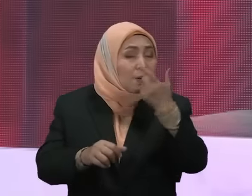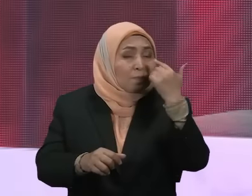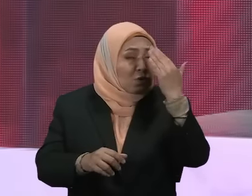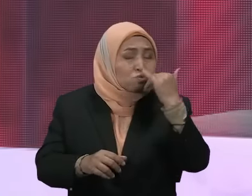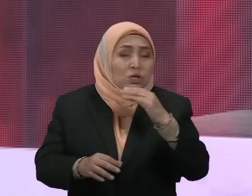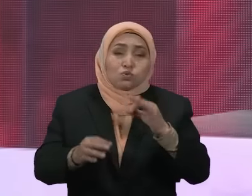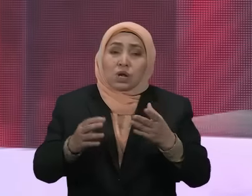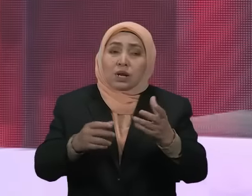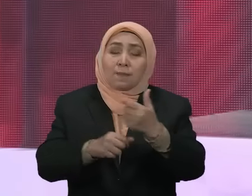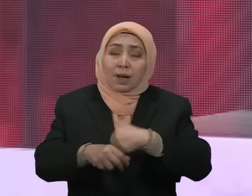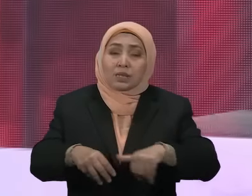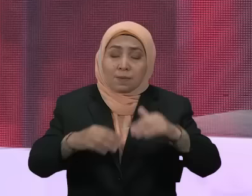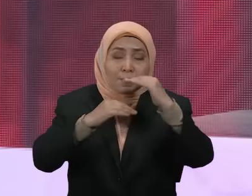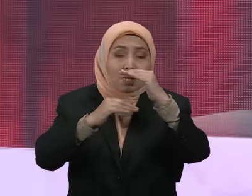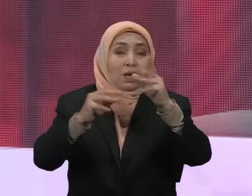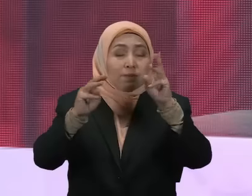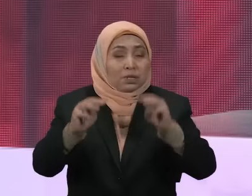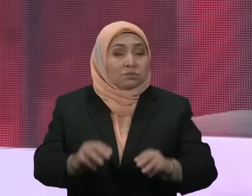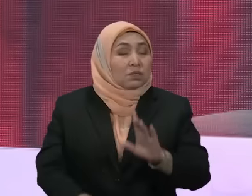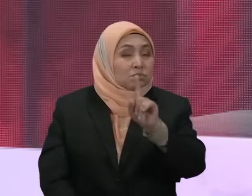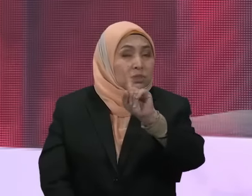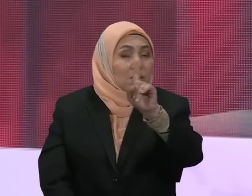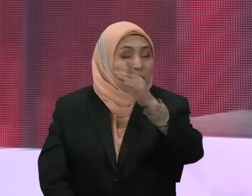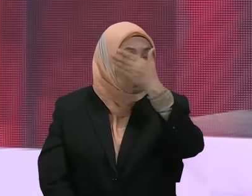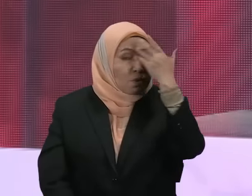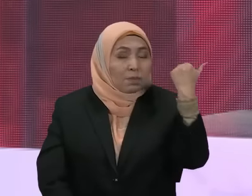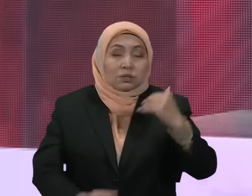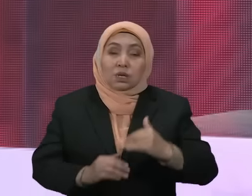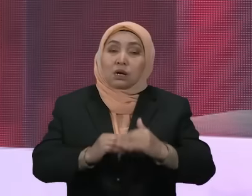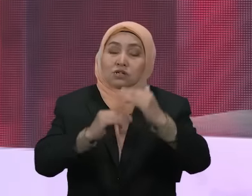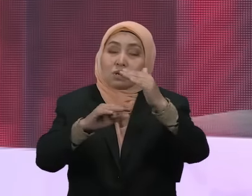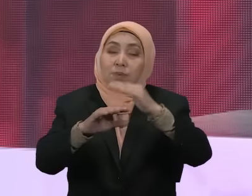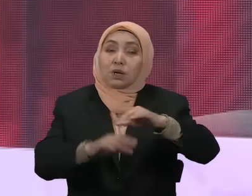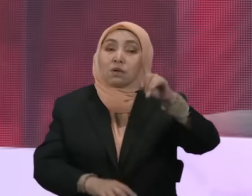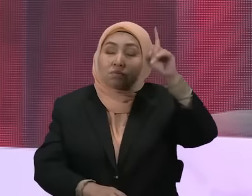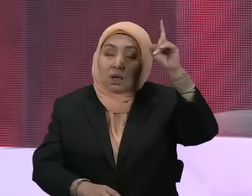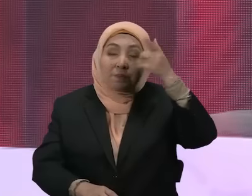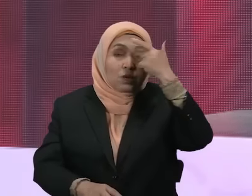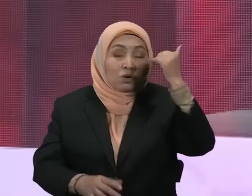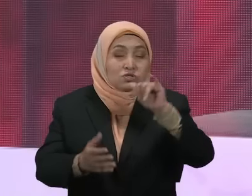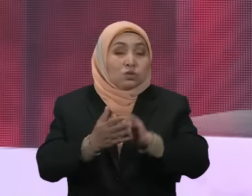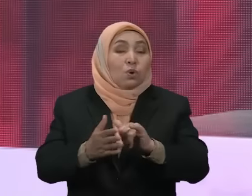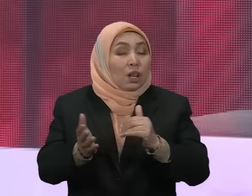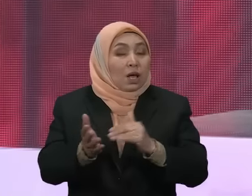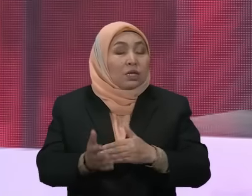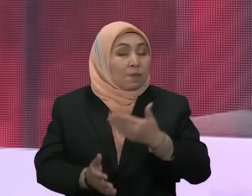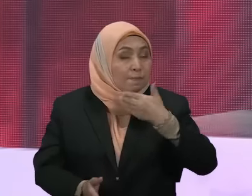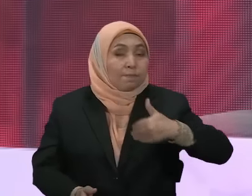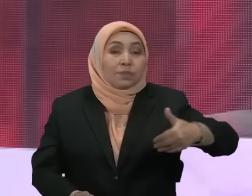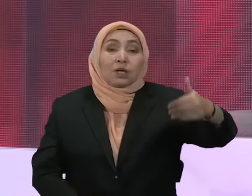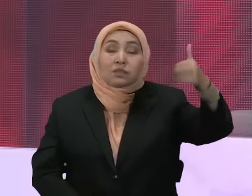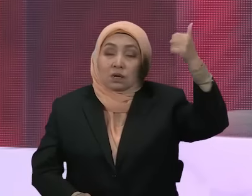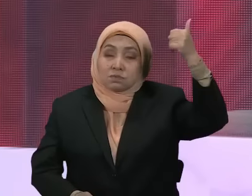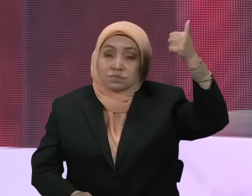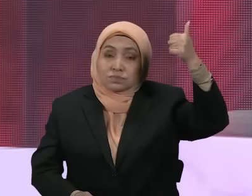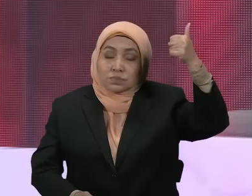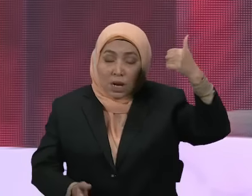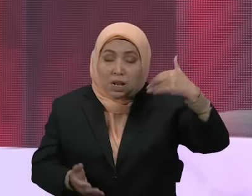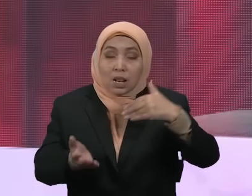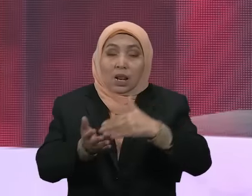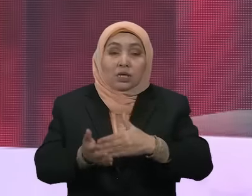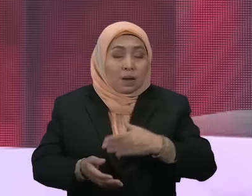kalau dah dapat di peringkat manusia, jangan lupa darajah di sisi Allah ini, kerana ia adalah lebih a'zam, iaitu